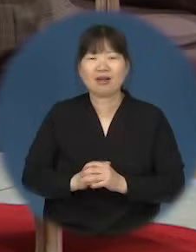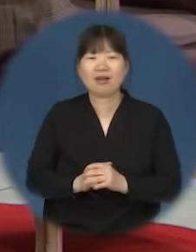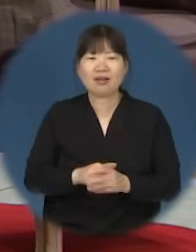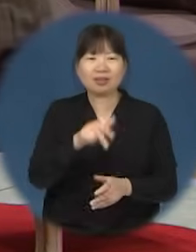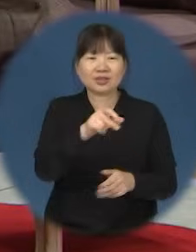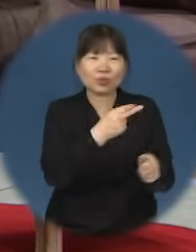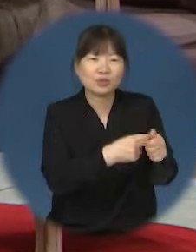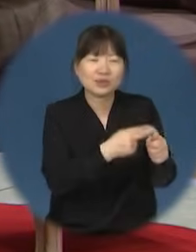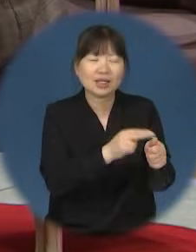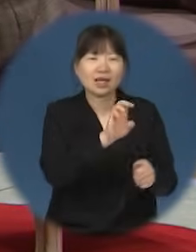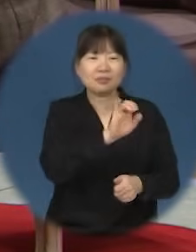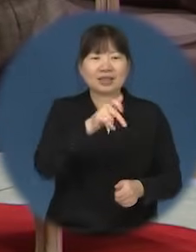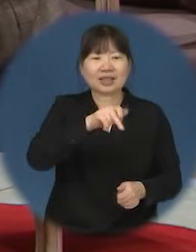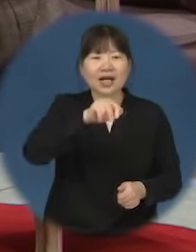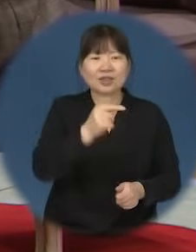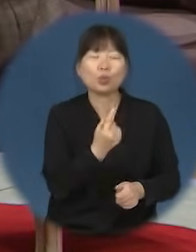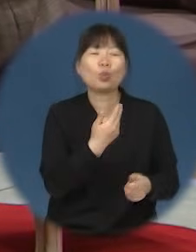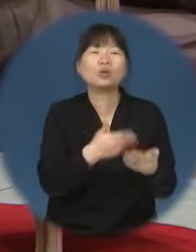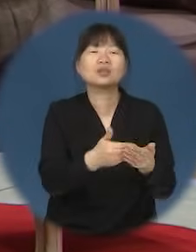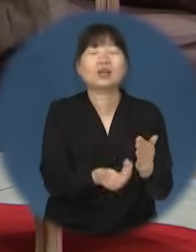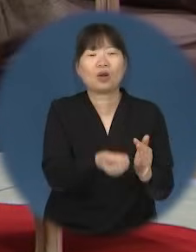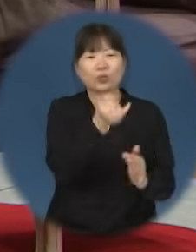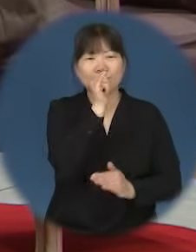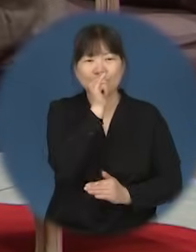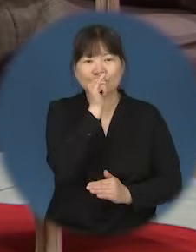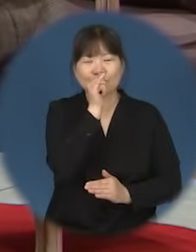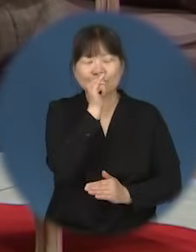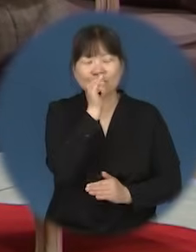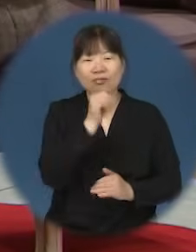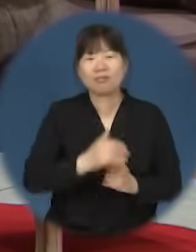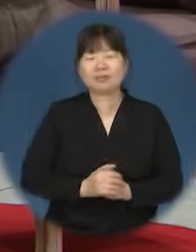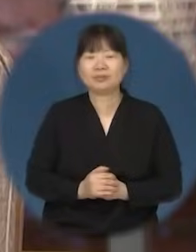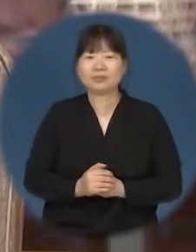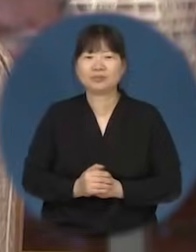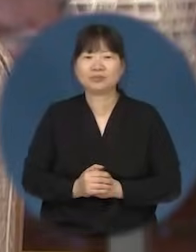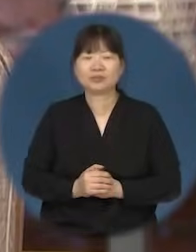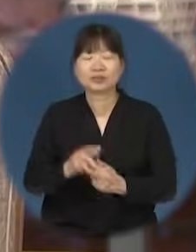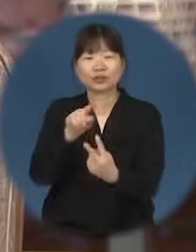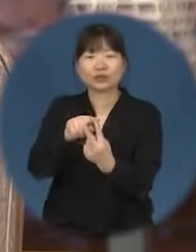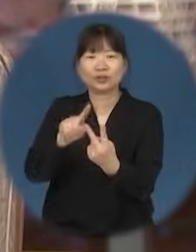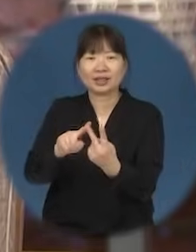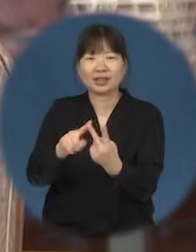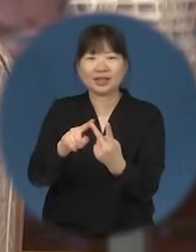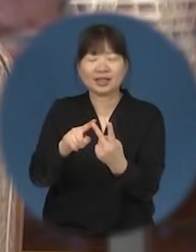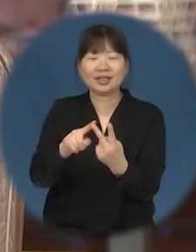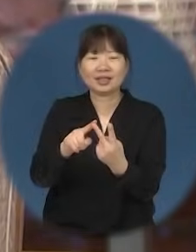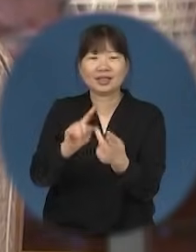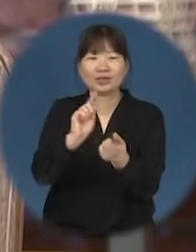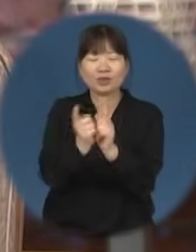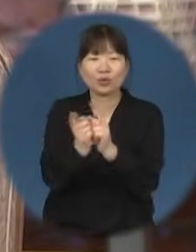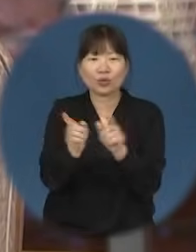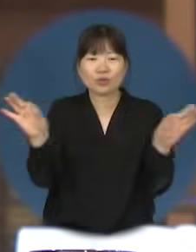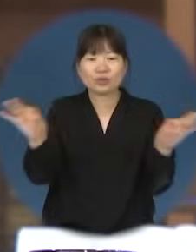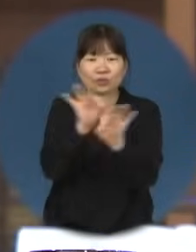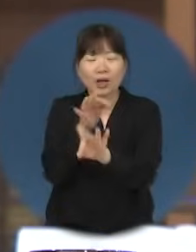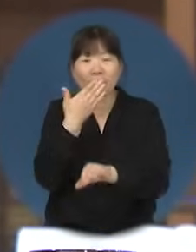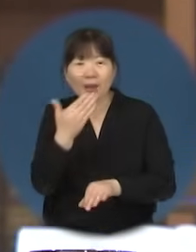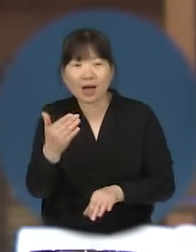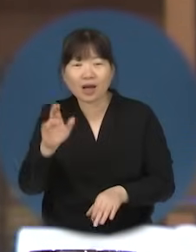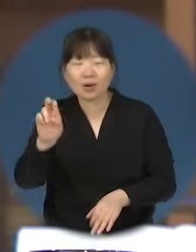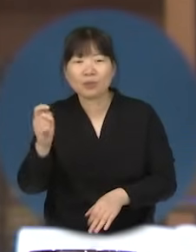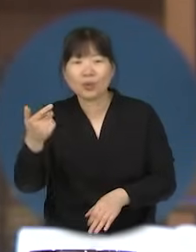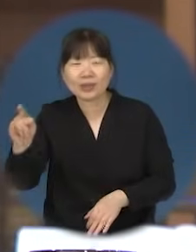정 교수님은 피카소 그림을 갖고 있는 거야. 그거의 소유권을 갖고 있는데 예. 그 두 개의 토큰이 서로 교환이 될까요? 그